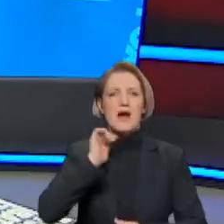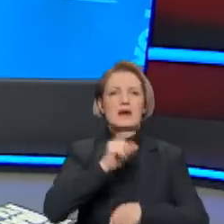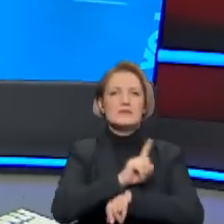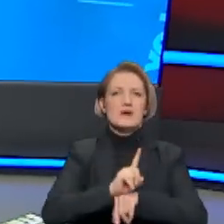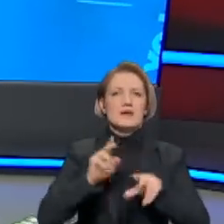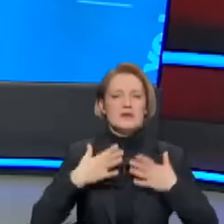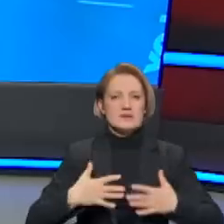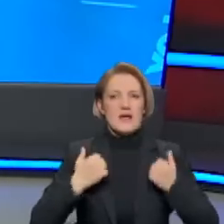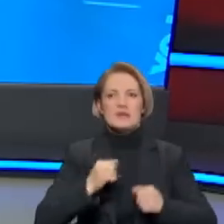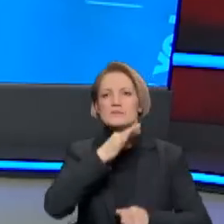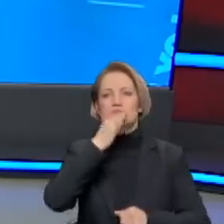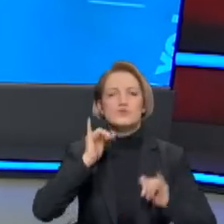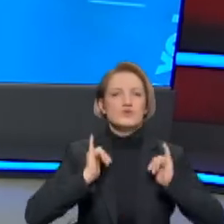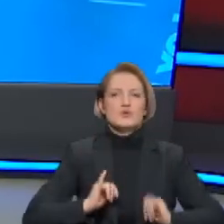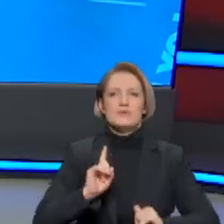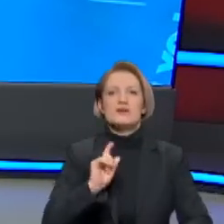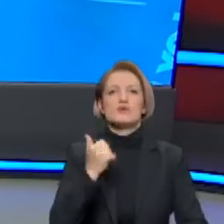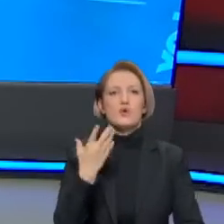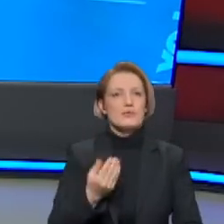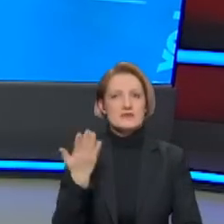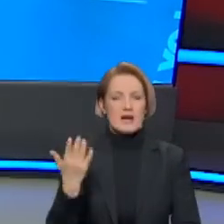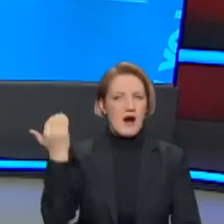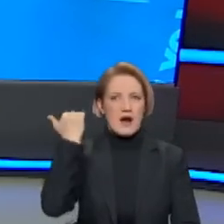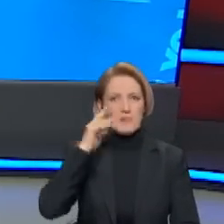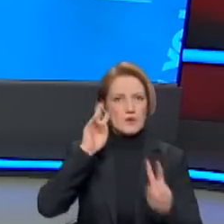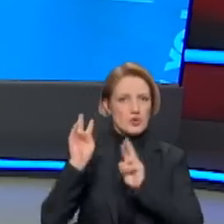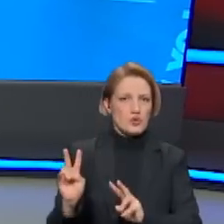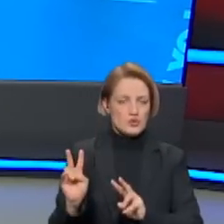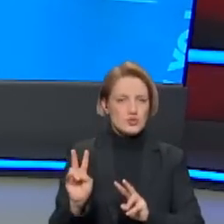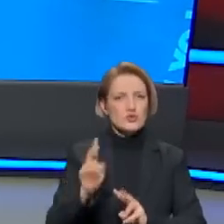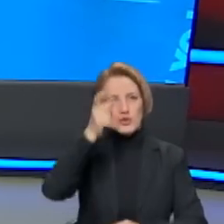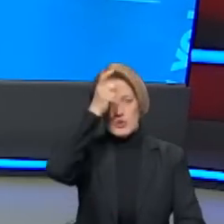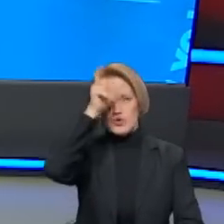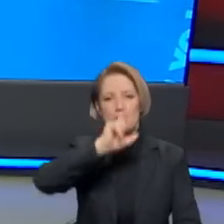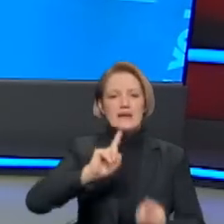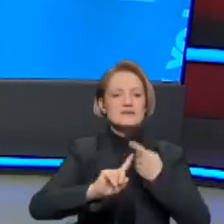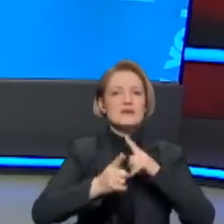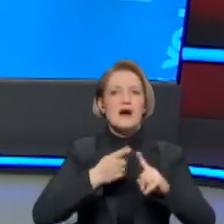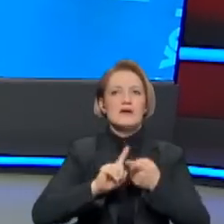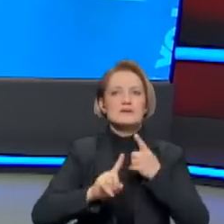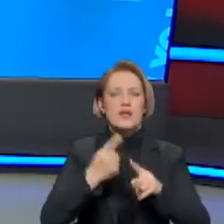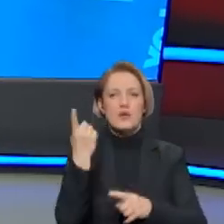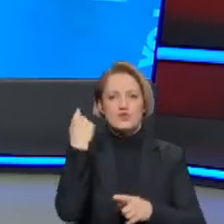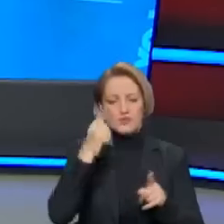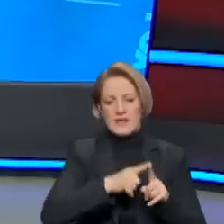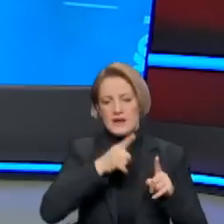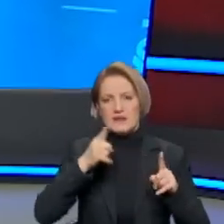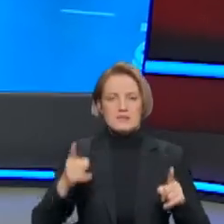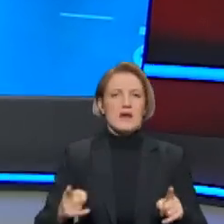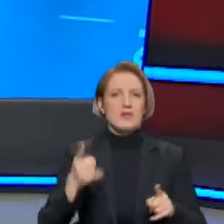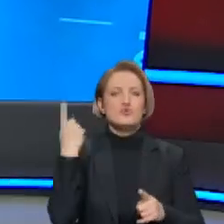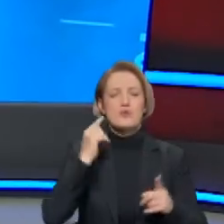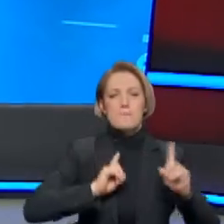zamanki gibi sağlıklı, mutlu, huzurlu bir gün olması. Arkamda görüyorsunuz, Türkiye'de siyaset dünden itibaren,